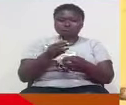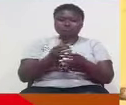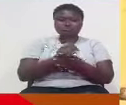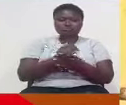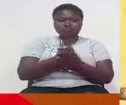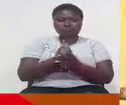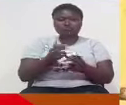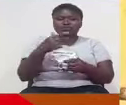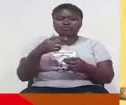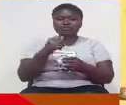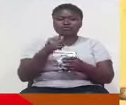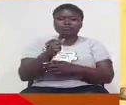Bunduki ni kitu kwa very expensive. Sile bunduki hapa kwa nazo sile. Sio tu mtu anaweza kwenda kununua bunduki na alete. Lazima kuna mtu ambaye ana facilitate haya mambo.